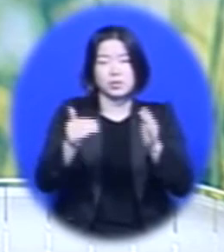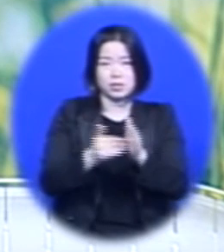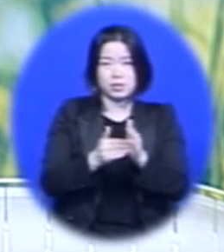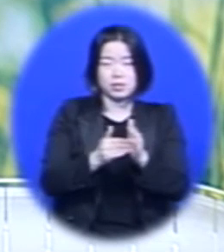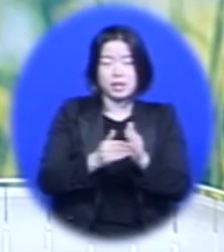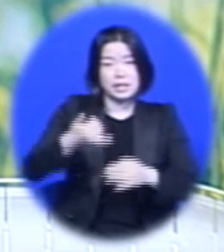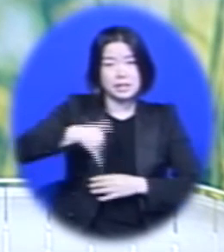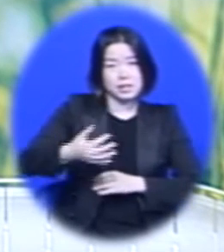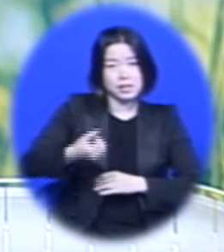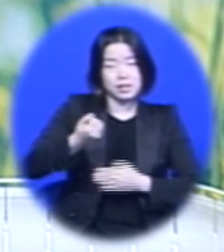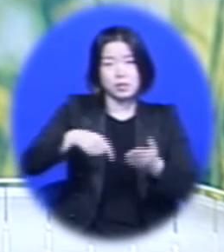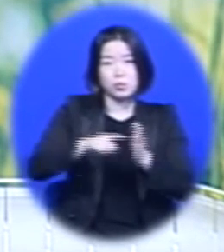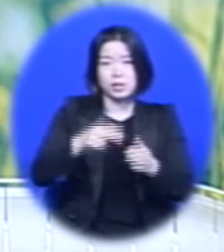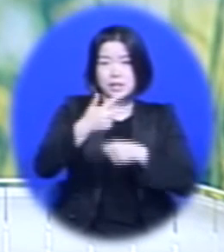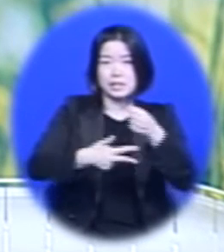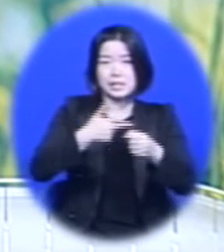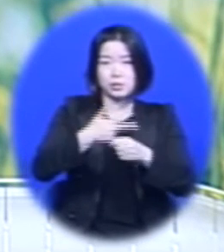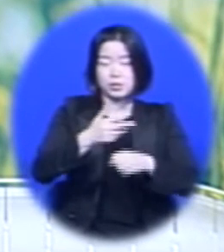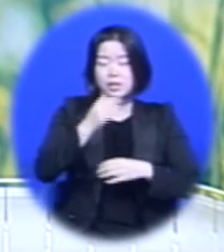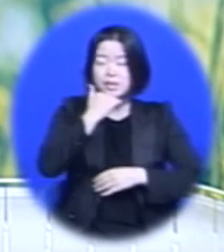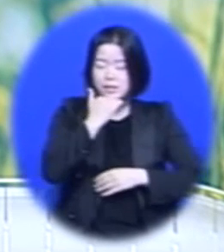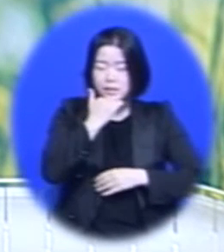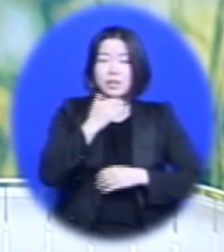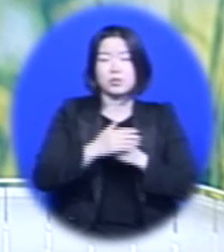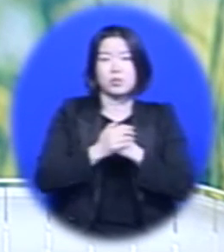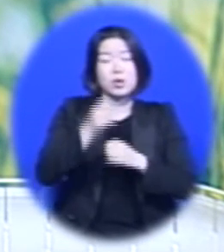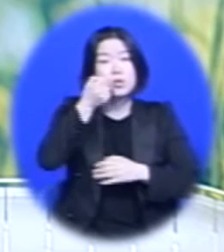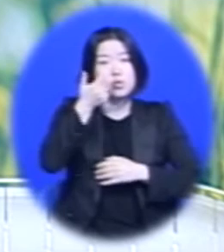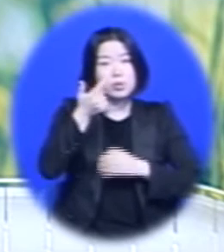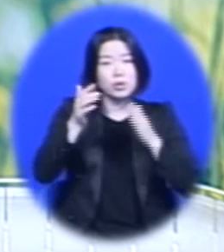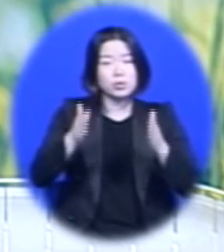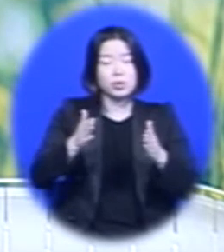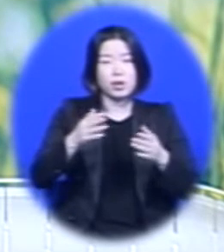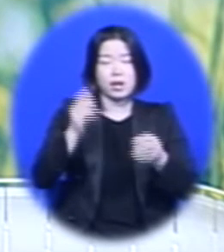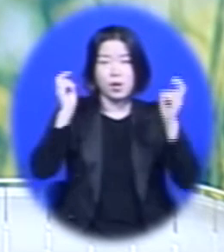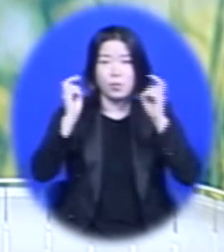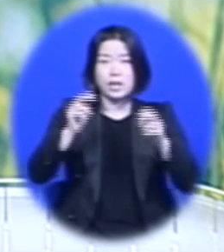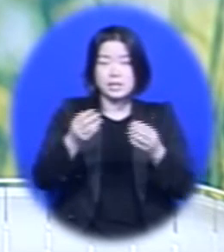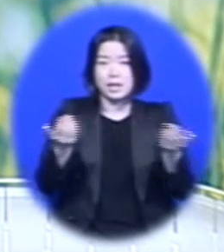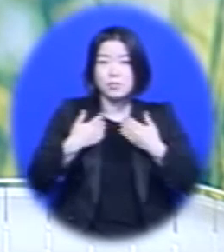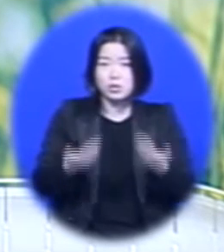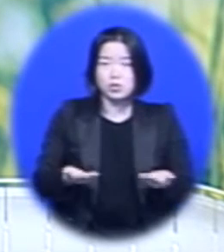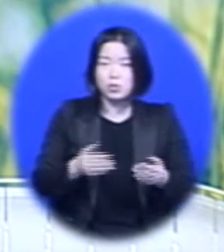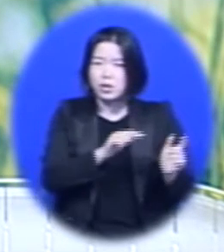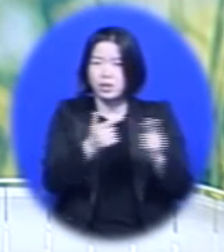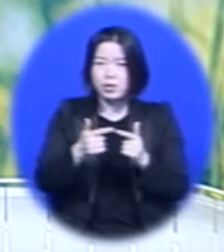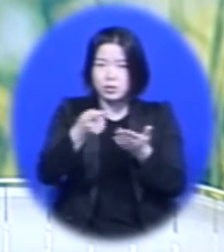자녀를 갖기 위해 7년 동안 기도하며 기다리고 6개월 회사 휴직과 여러 차례의 시술 등을